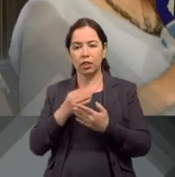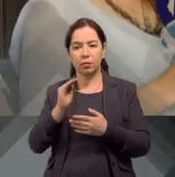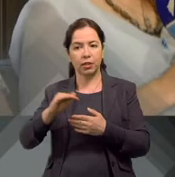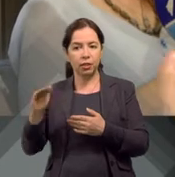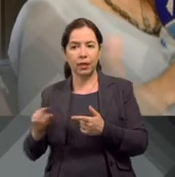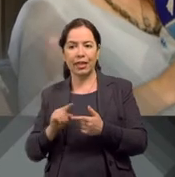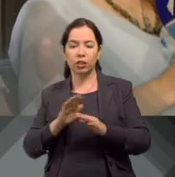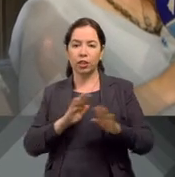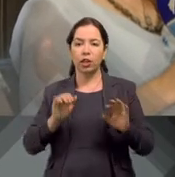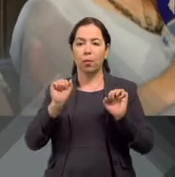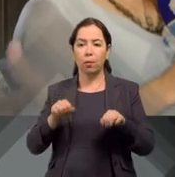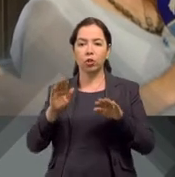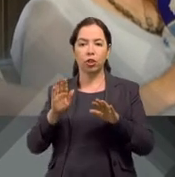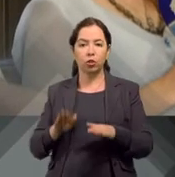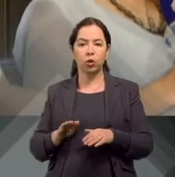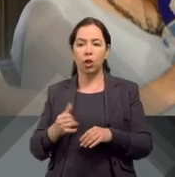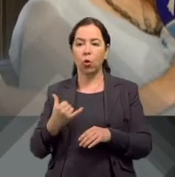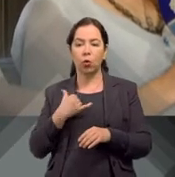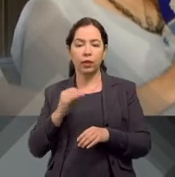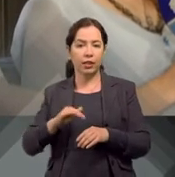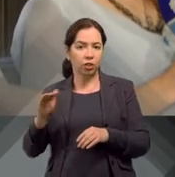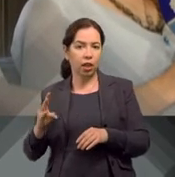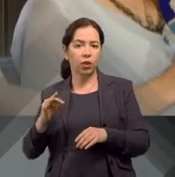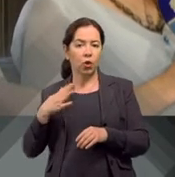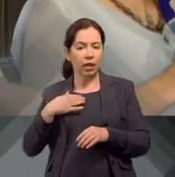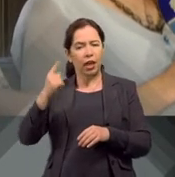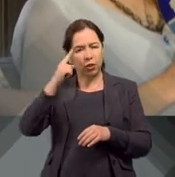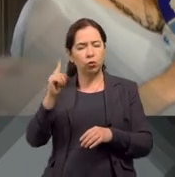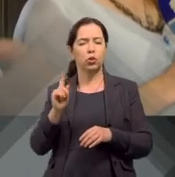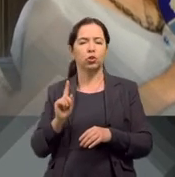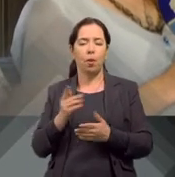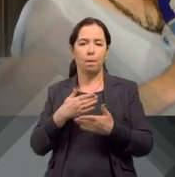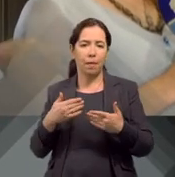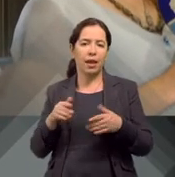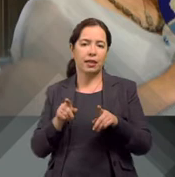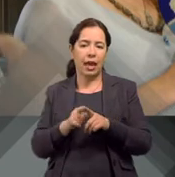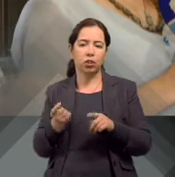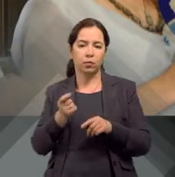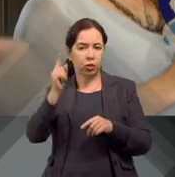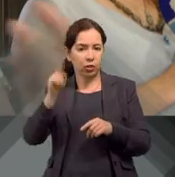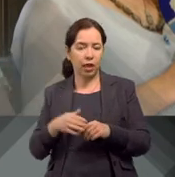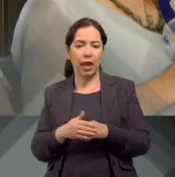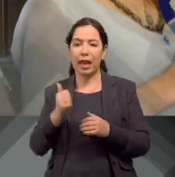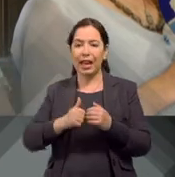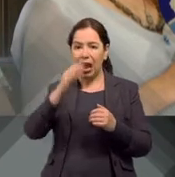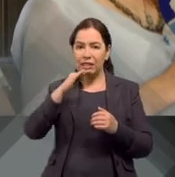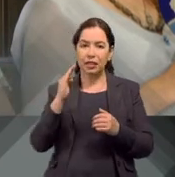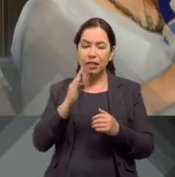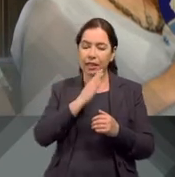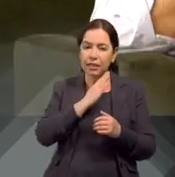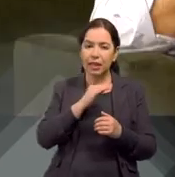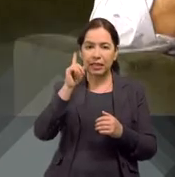наших детей. Но я думаю, что мы не отделены от этого знания. Действительно, каждый родитель знает и печаль этого